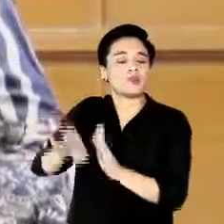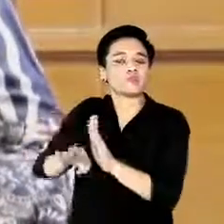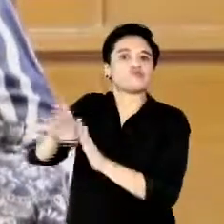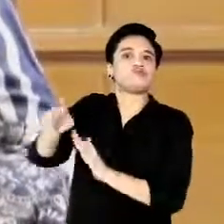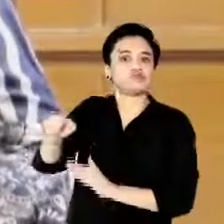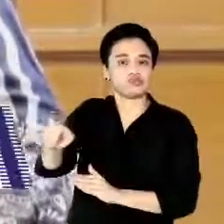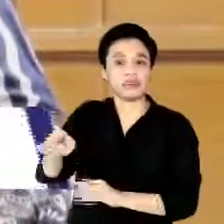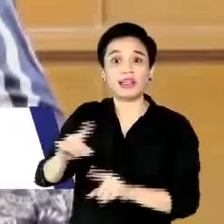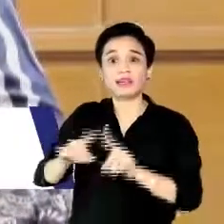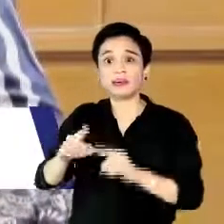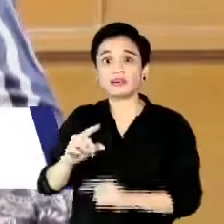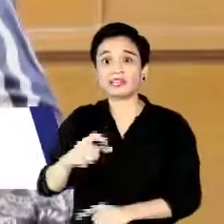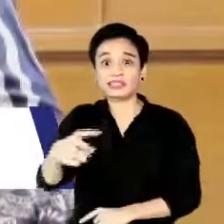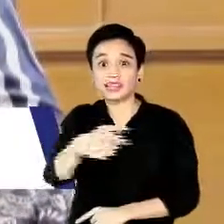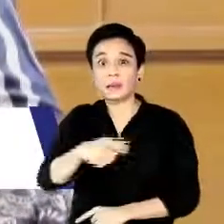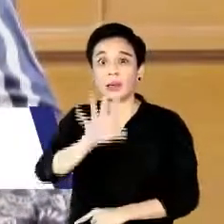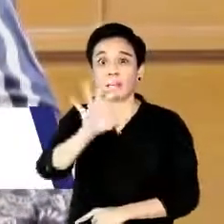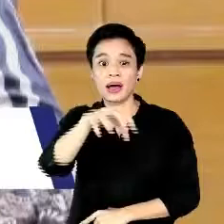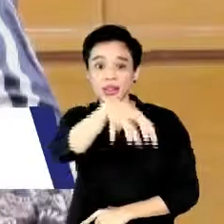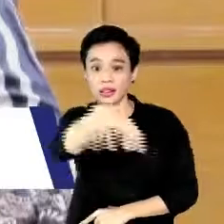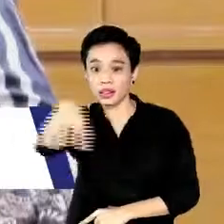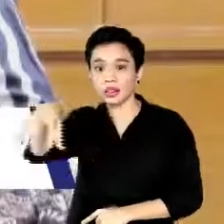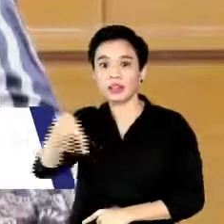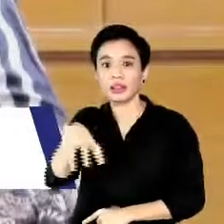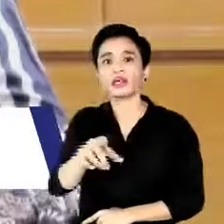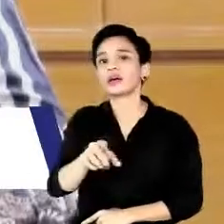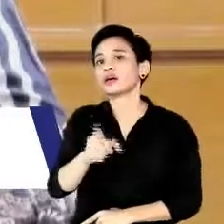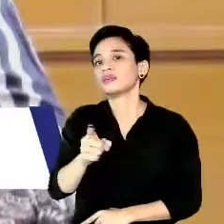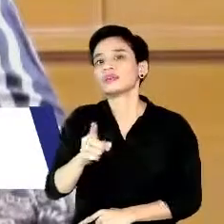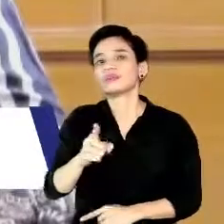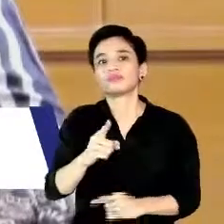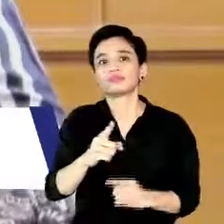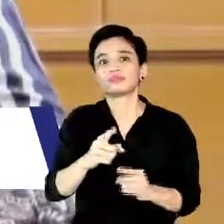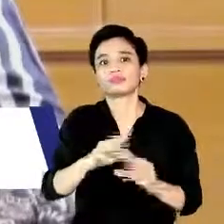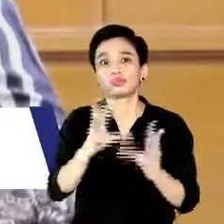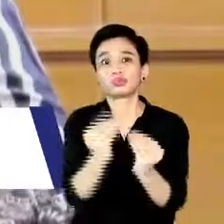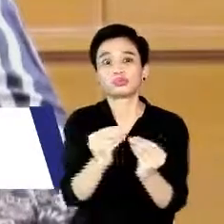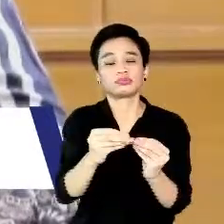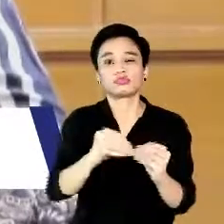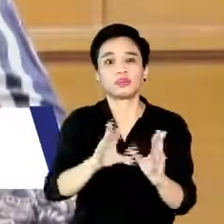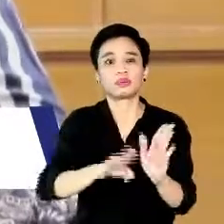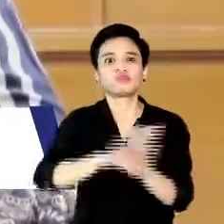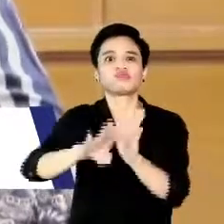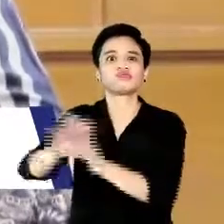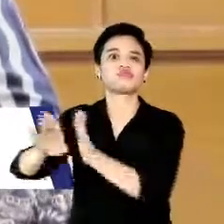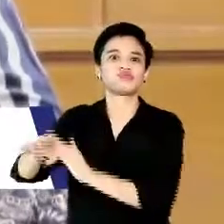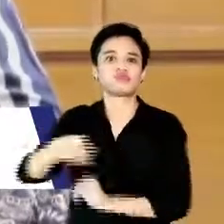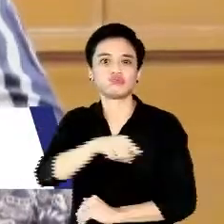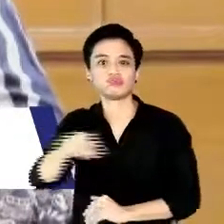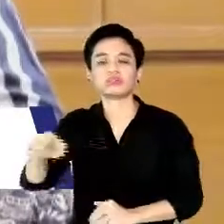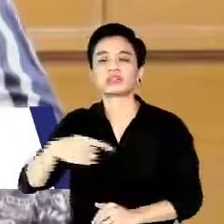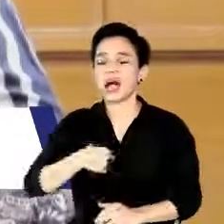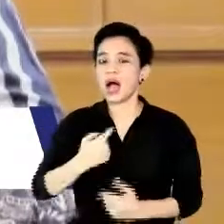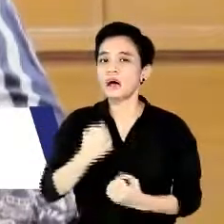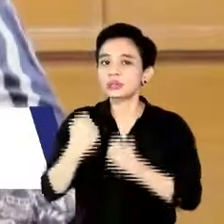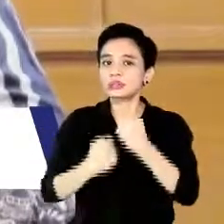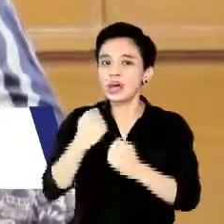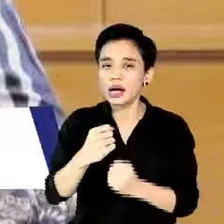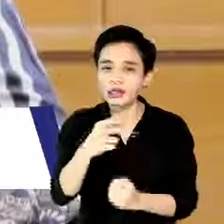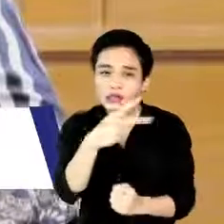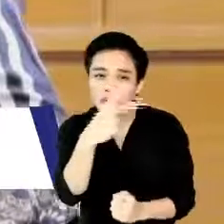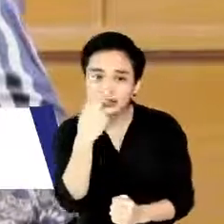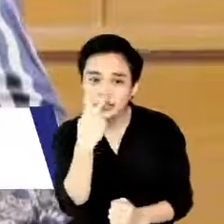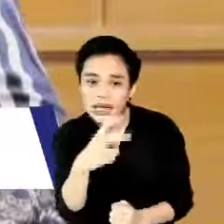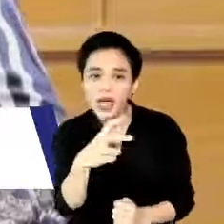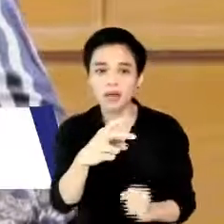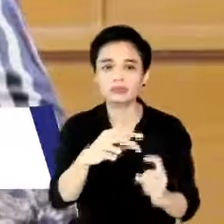Empat Kecamatan yang terpasti fikasi zona merah khususnya di Kecamatan tersebut upaya kita untuk melakukan trising kita intensifkan